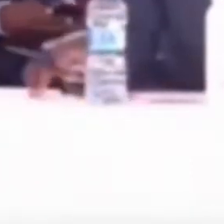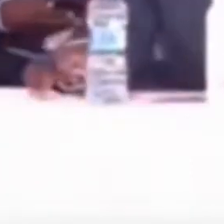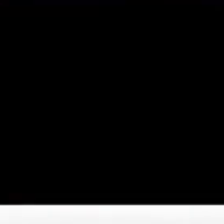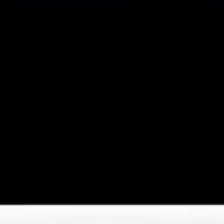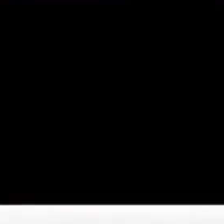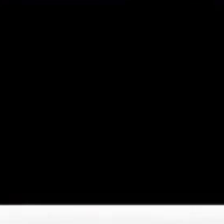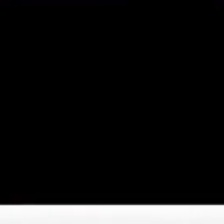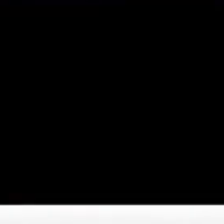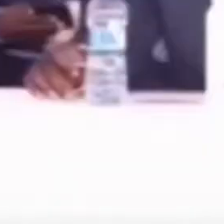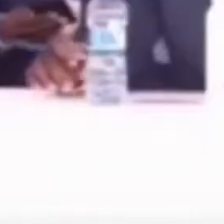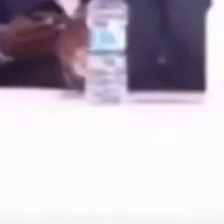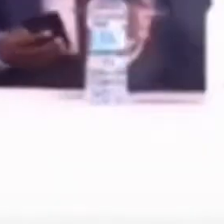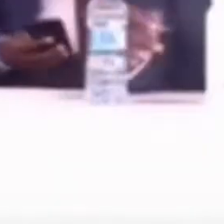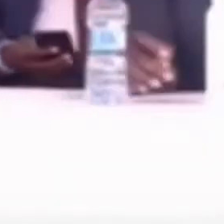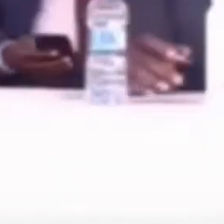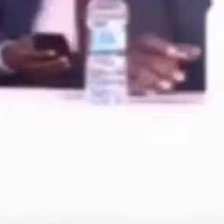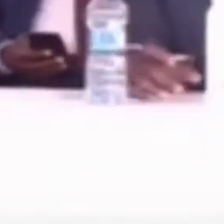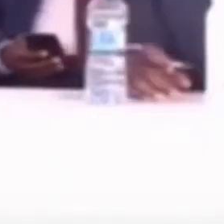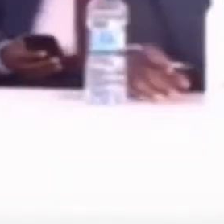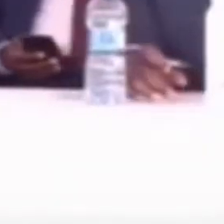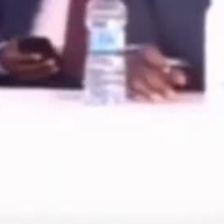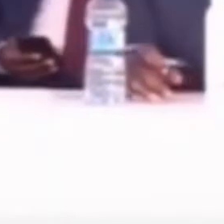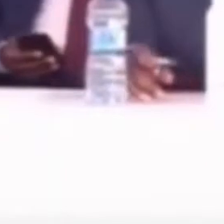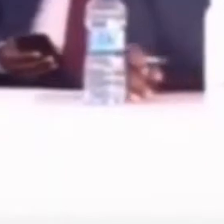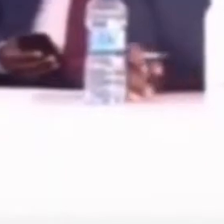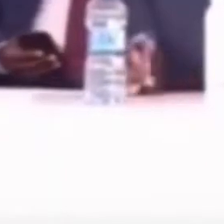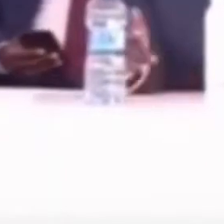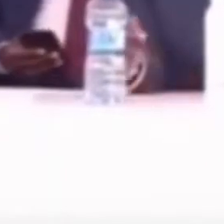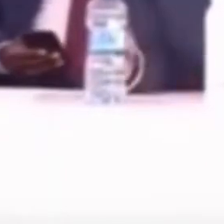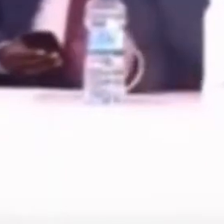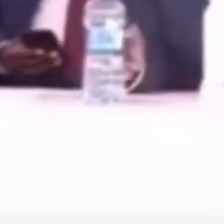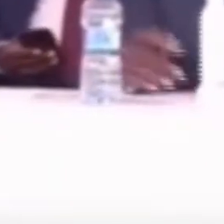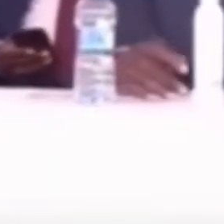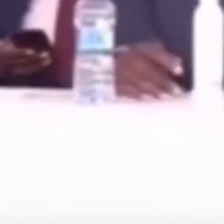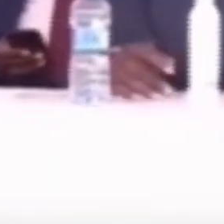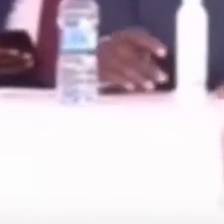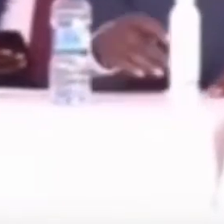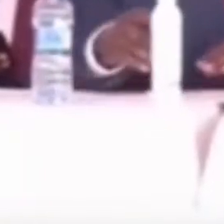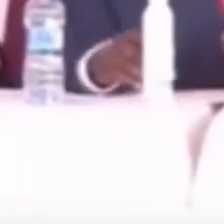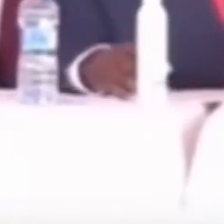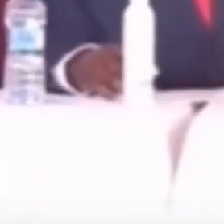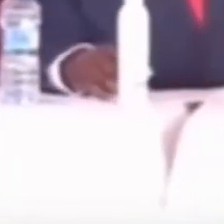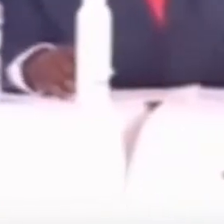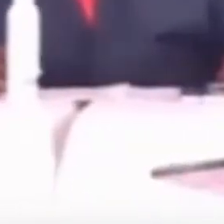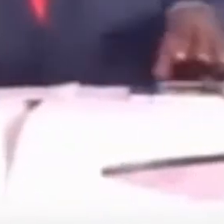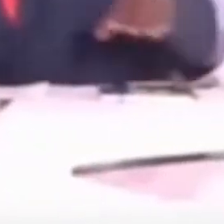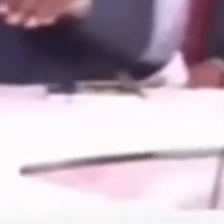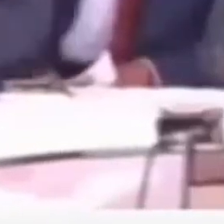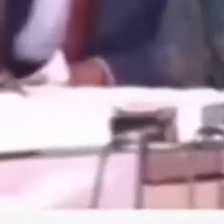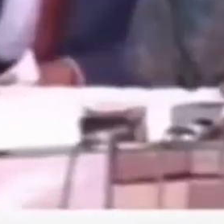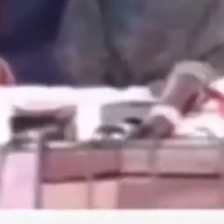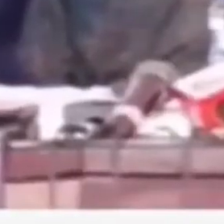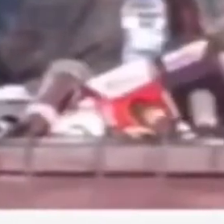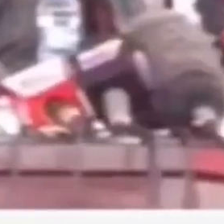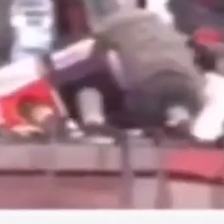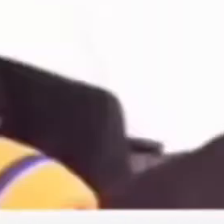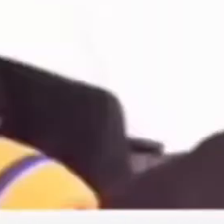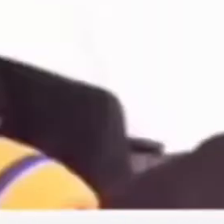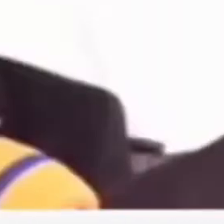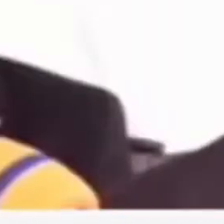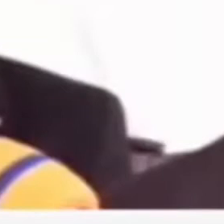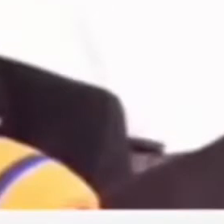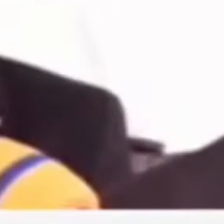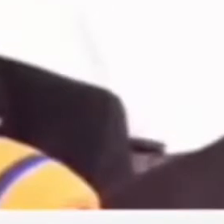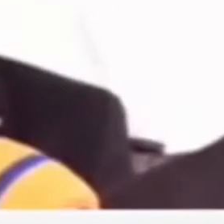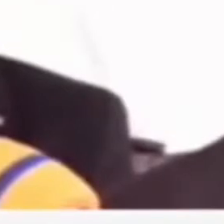1,225,000 waliokalia mtihani huo, Wizara ya Elimu ikishikilia kuwa hakuna makaratasi ya mitihani yaliyotumika kwa udanganyifu.